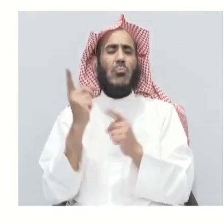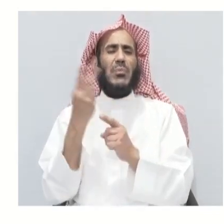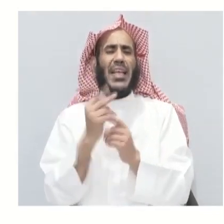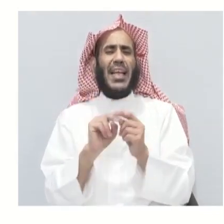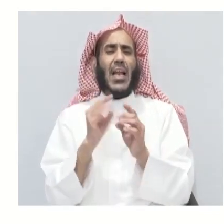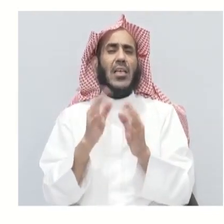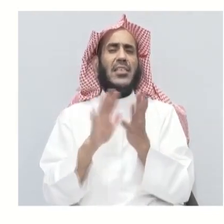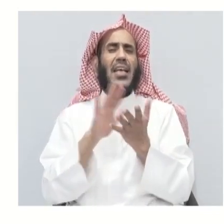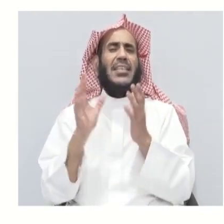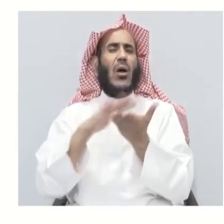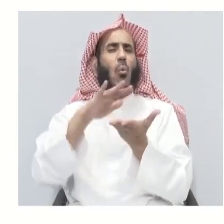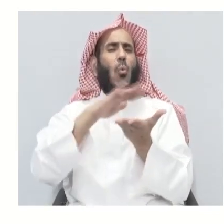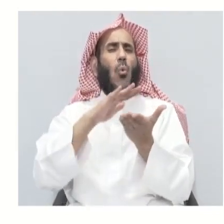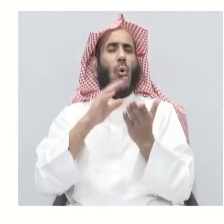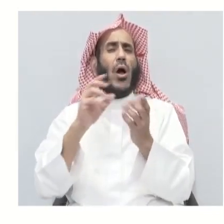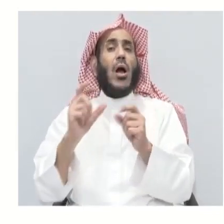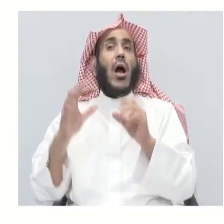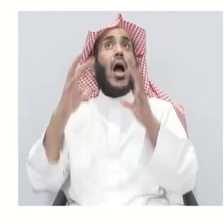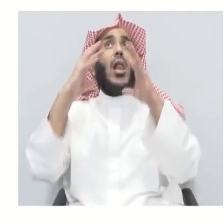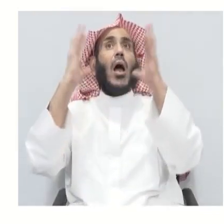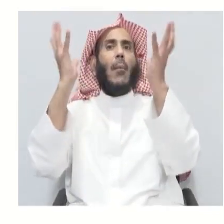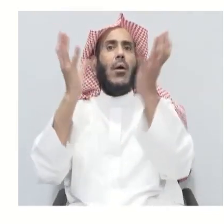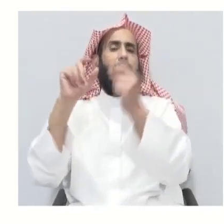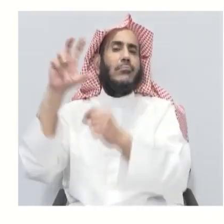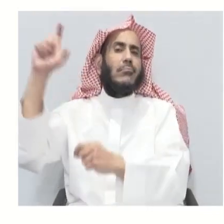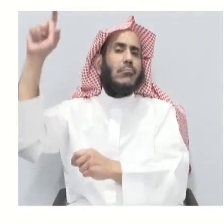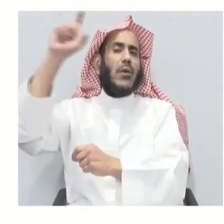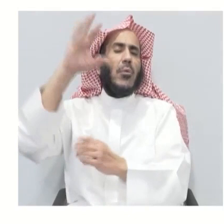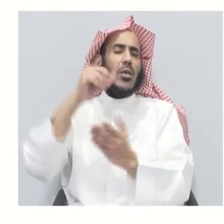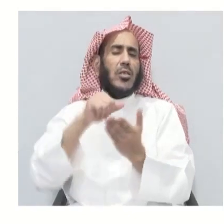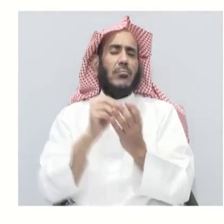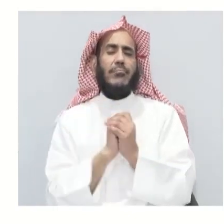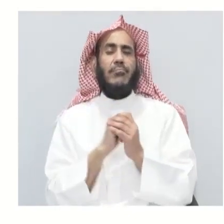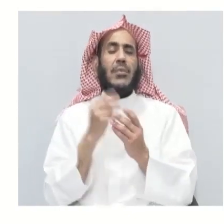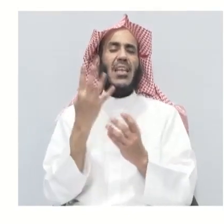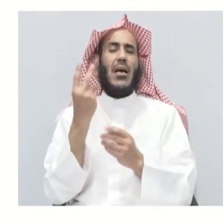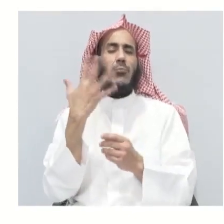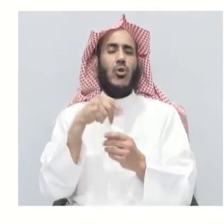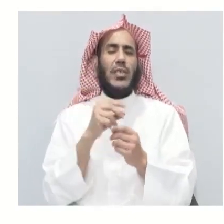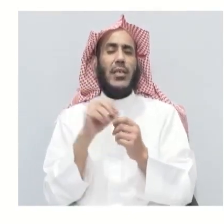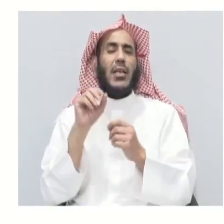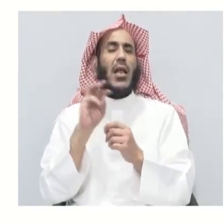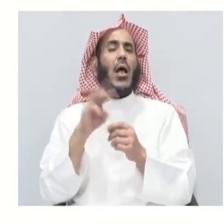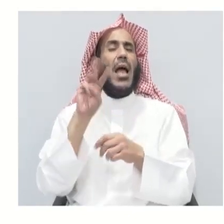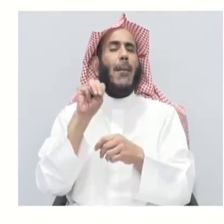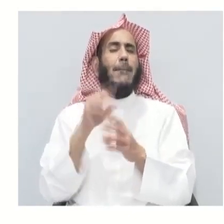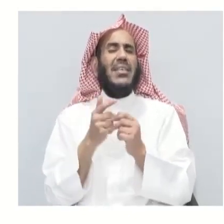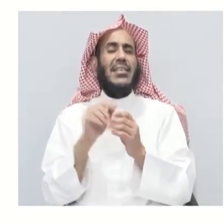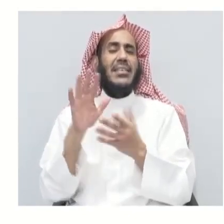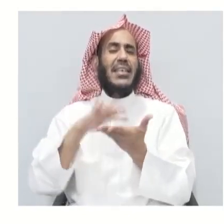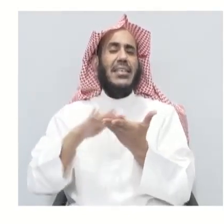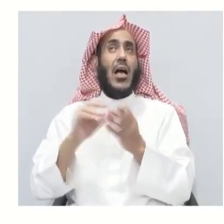على سطح القمر اذا لديك كتله اذا اكتب تحت ال 225 ام على سطح من القمر مع